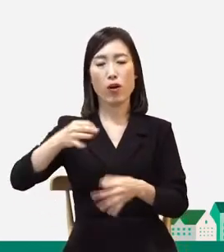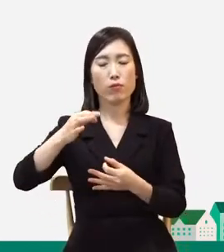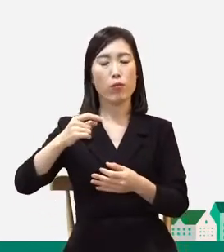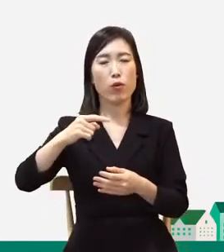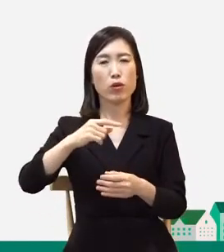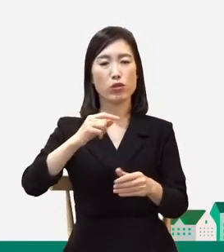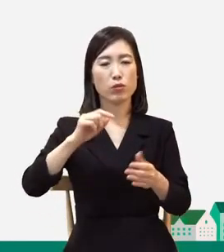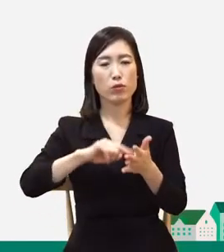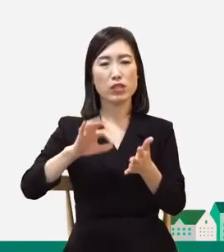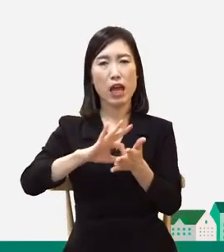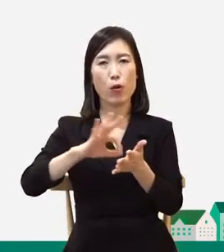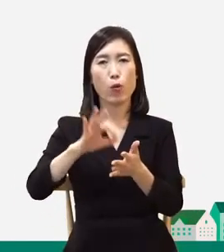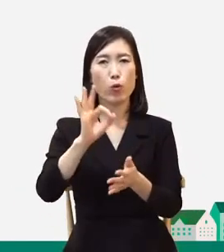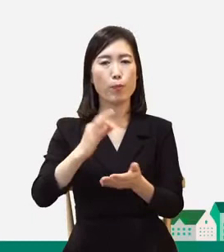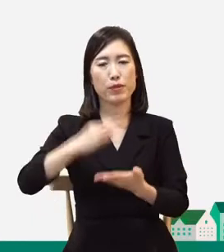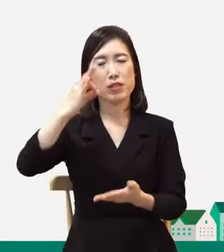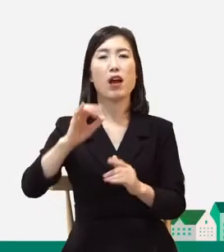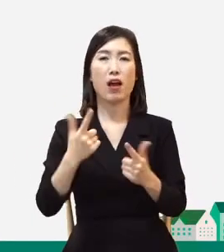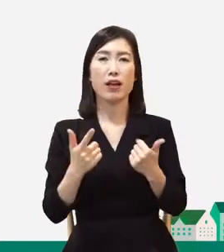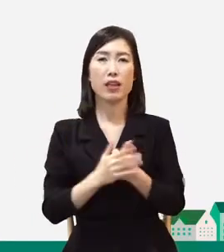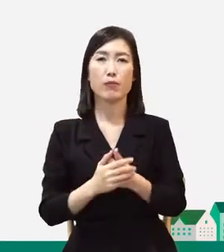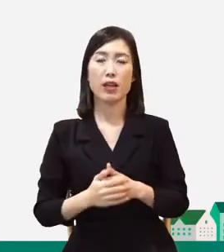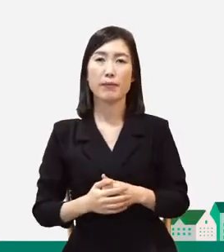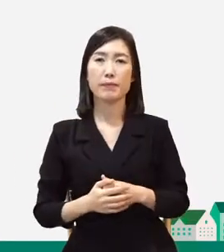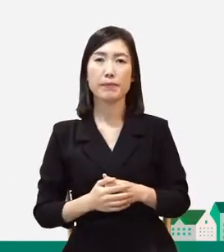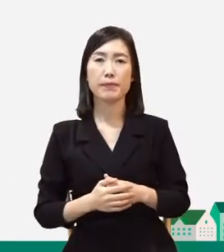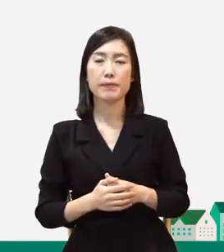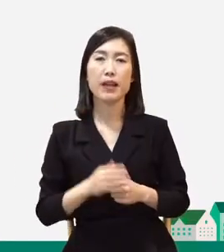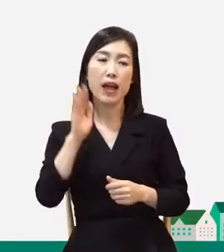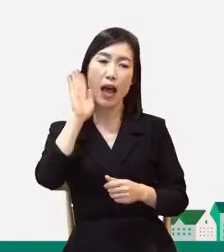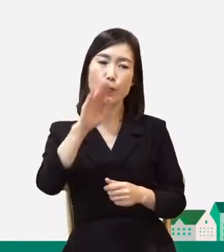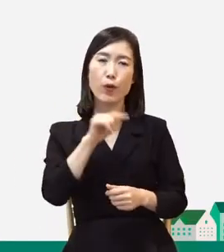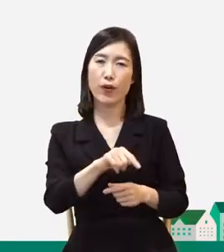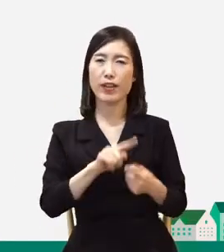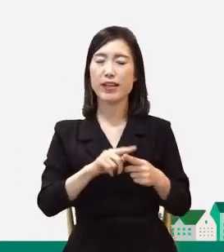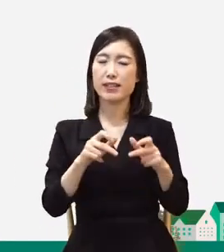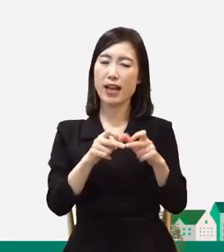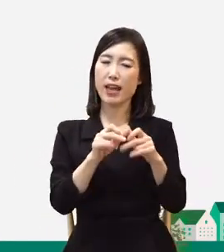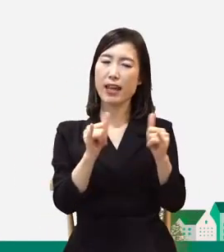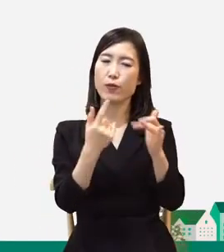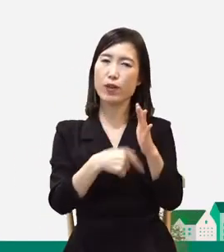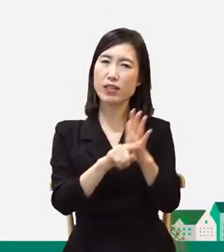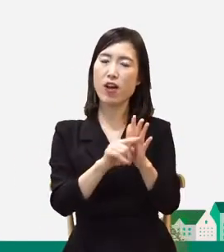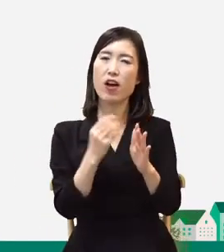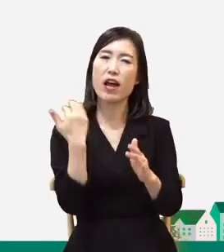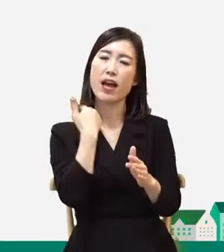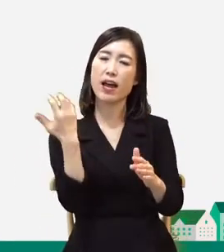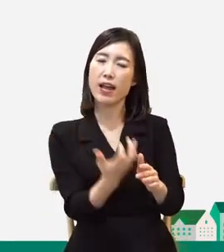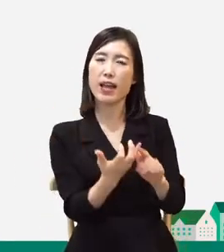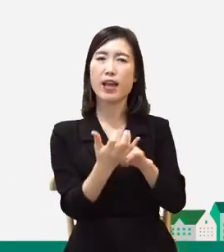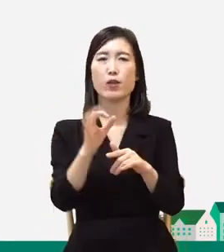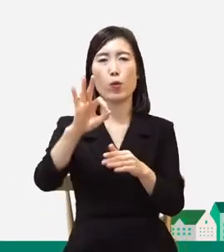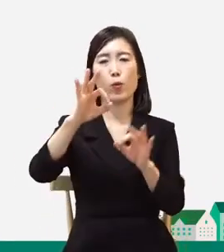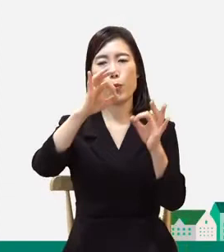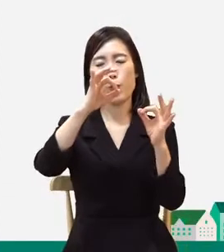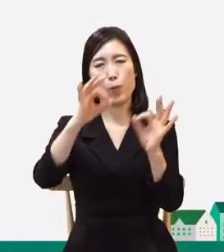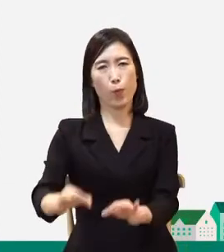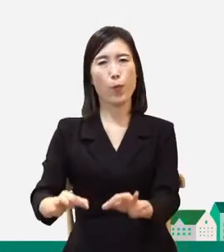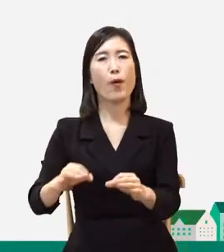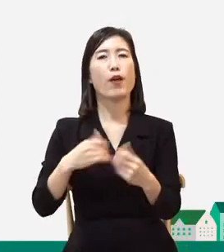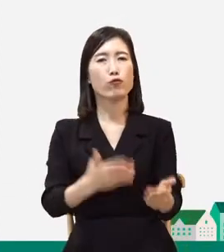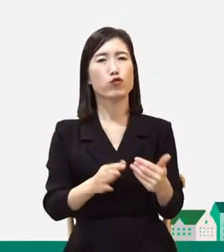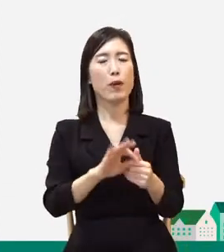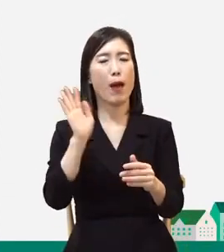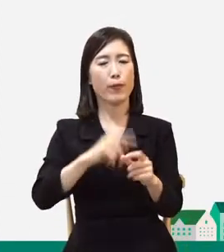장애인 지원이나 아니면 발달 장애인이나 뭐 지원 주택 관련된 임대료 지원 서비스만 조금만 붙으면 훨씬 더 좀 안정적이게 거주할 수도